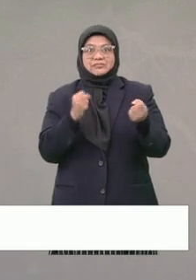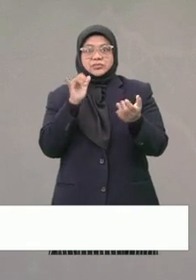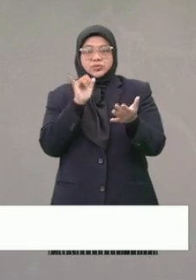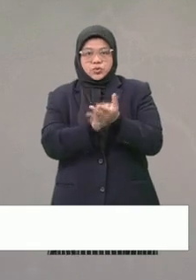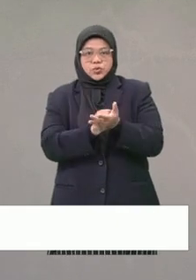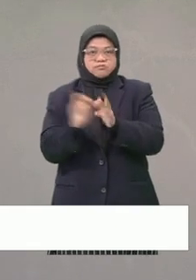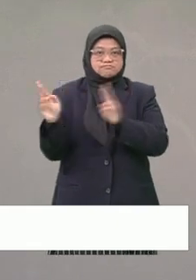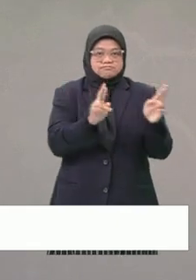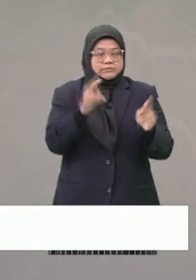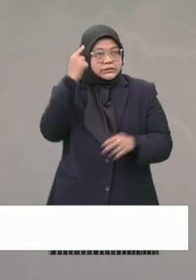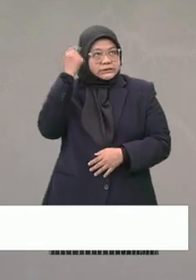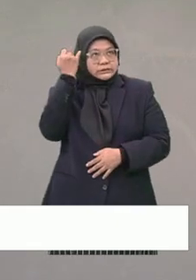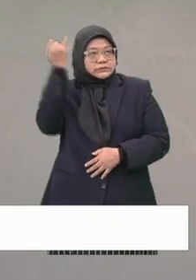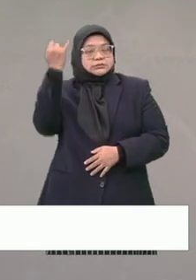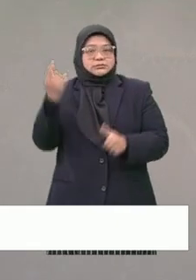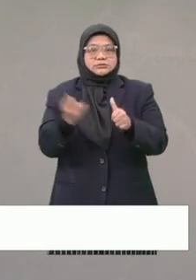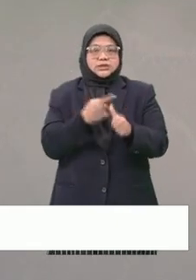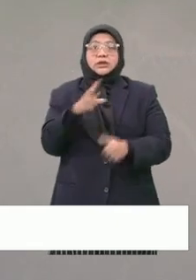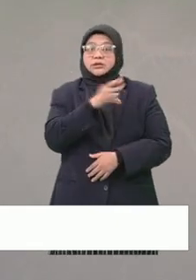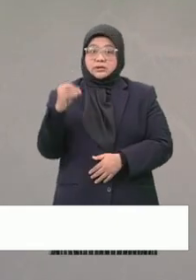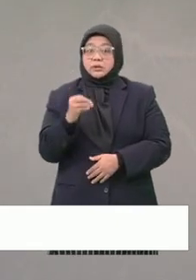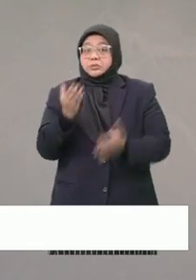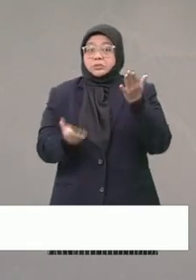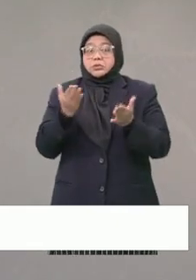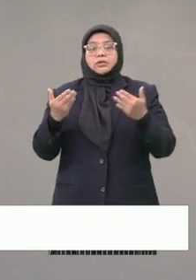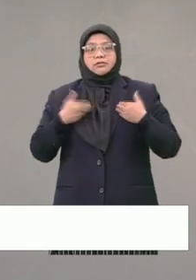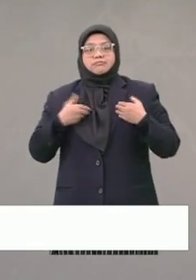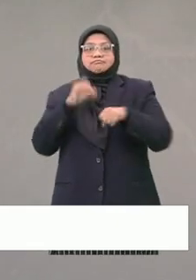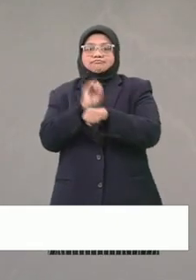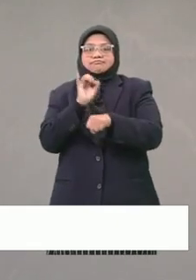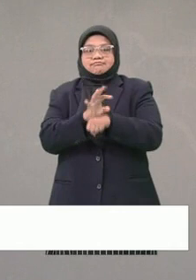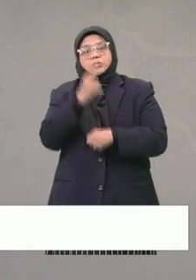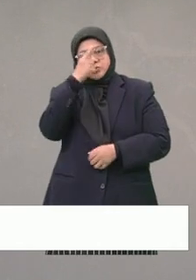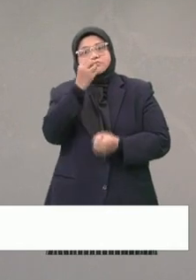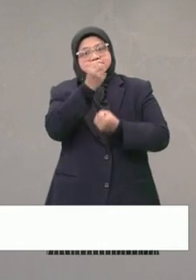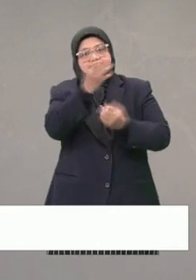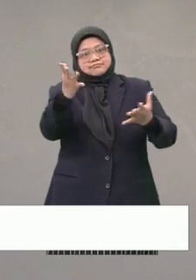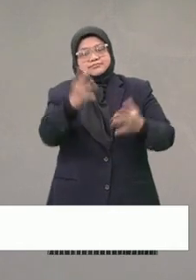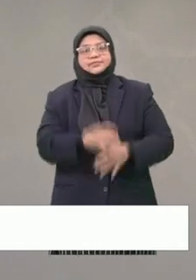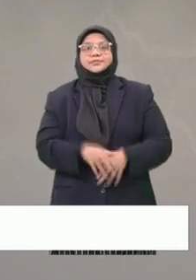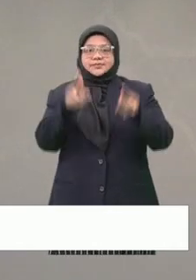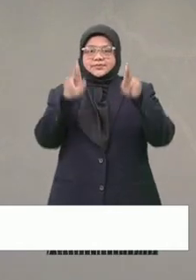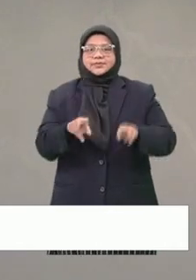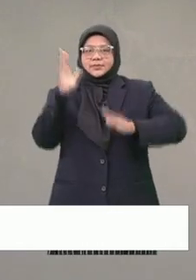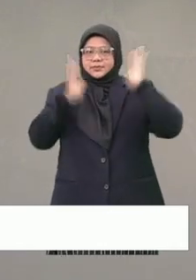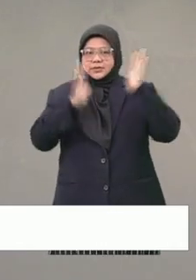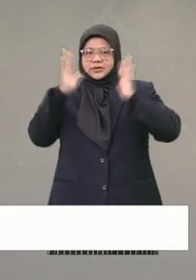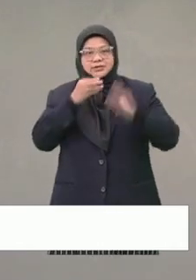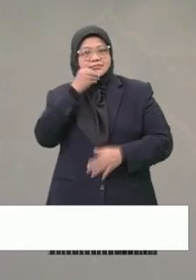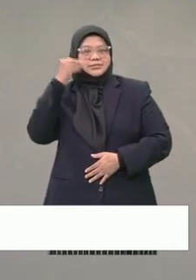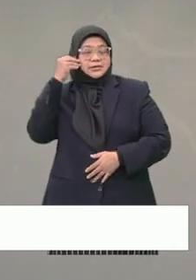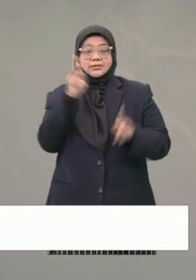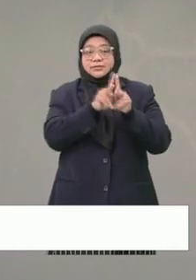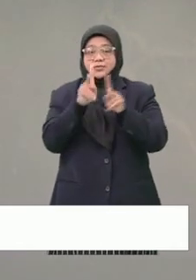selalu kita cakap. Mungkin Muhaizan ada spesifik ataupun yang tertentu untuk diberitahu kepada mereka yang membuat perjalanan pulang ke kampung